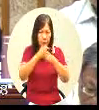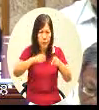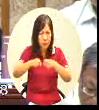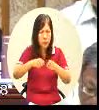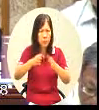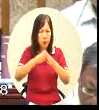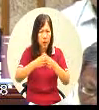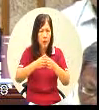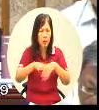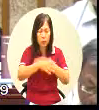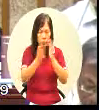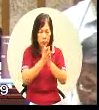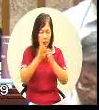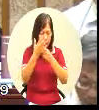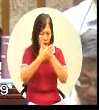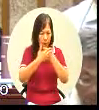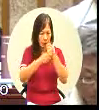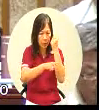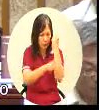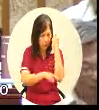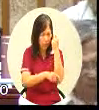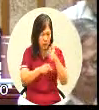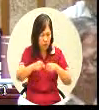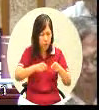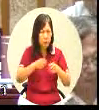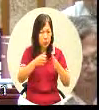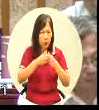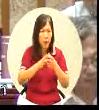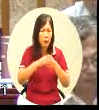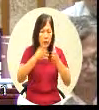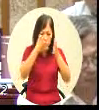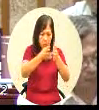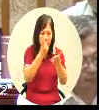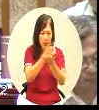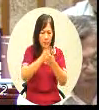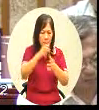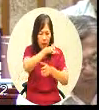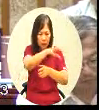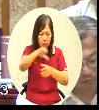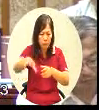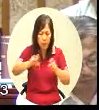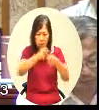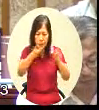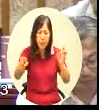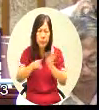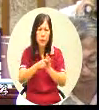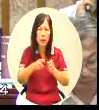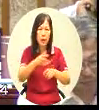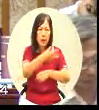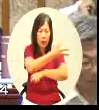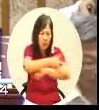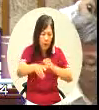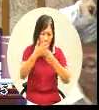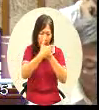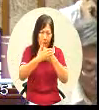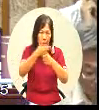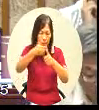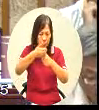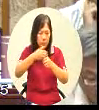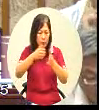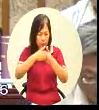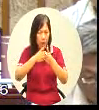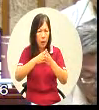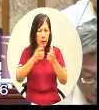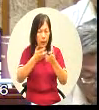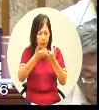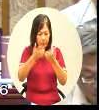的一个整体海岸的防护计划之后，来分整个各个区域的不同海岸的保育的必要性来